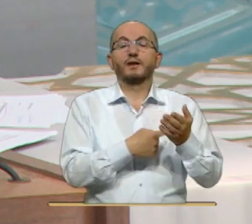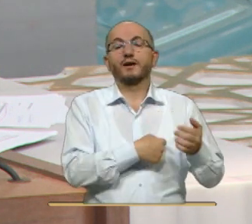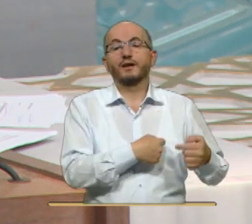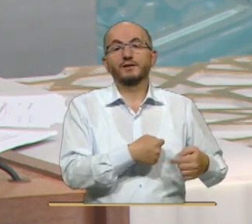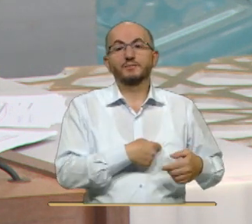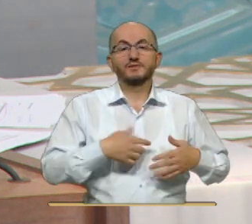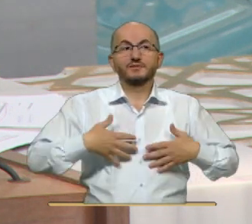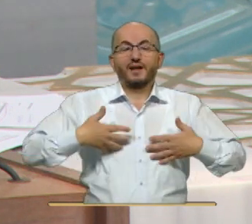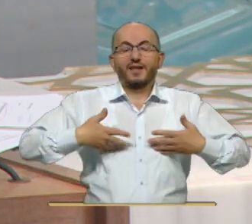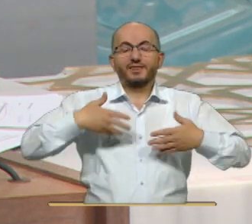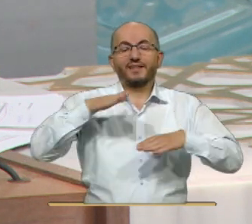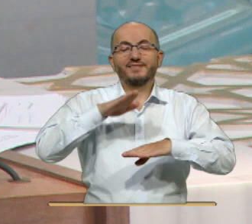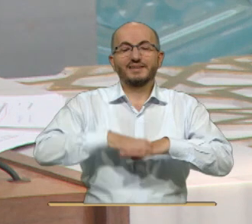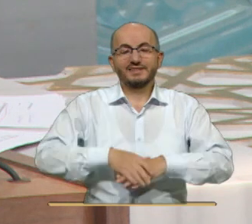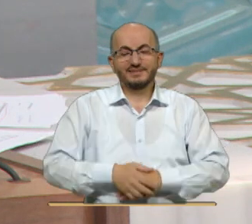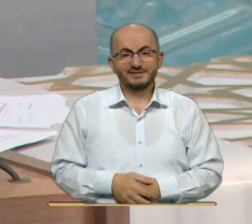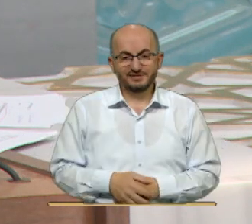kalplerinizi şenlendirin.